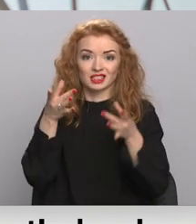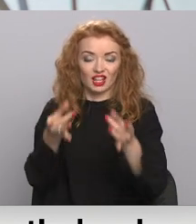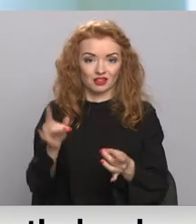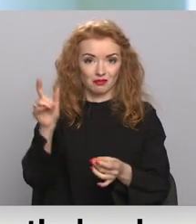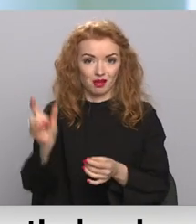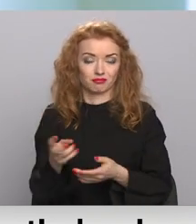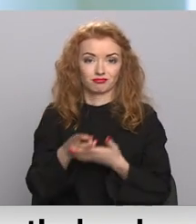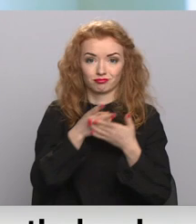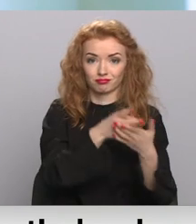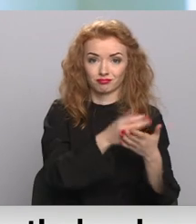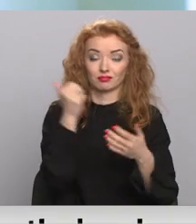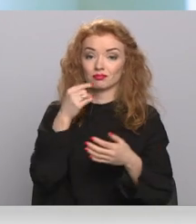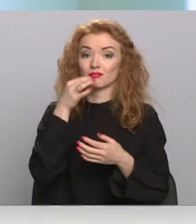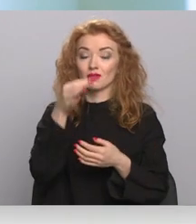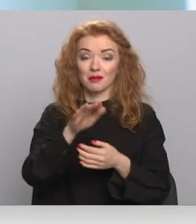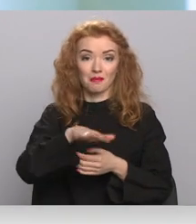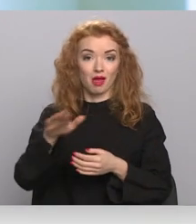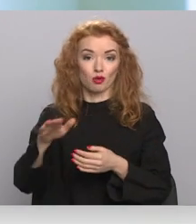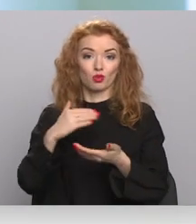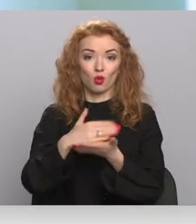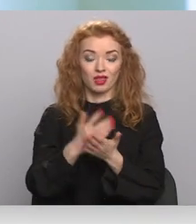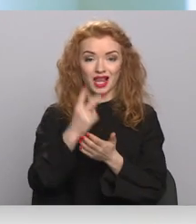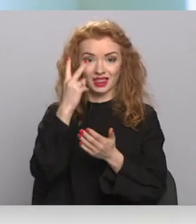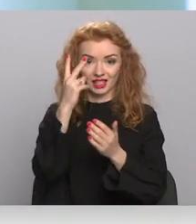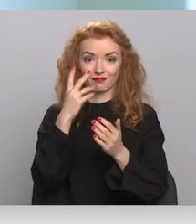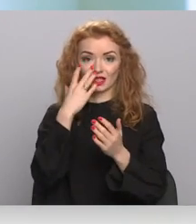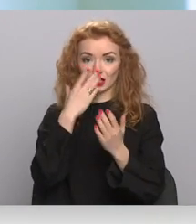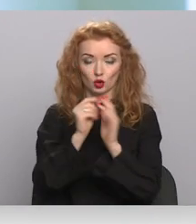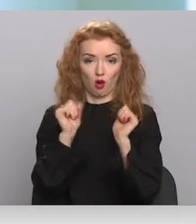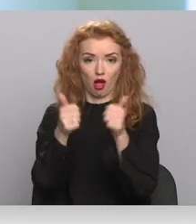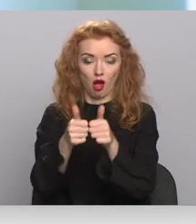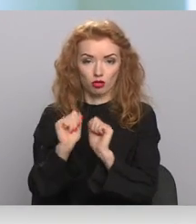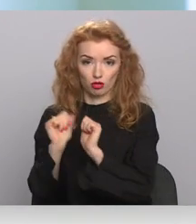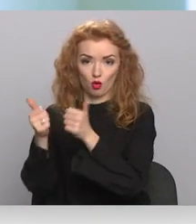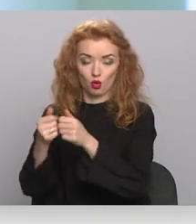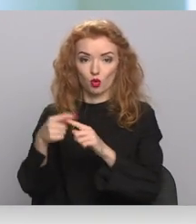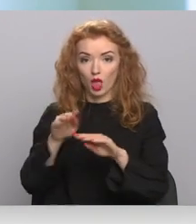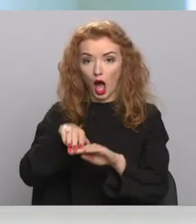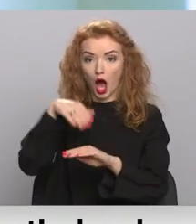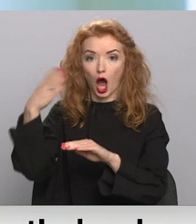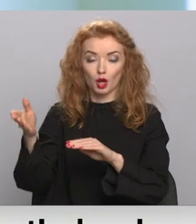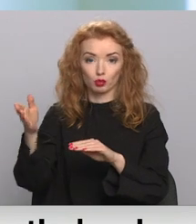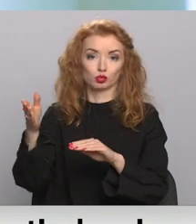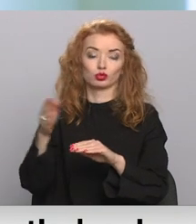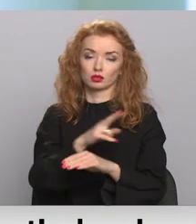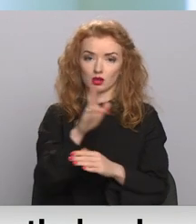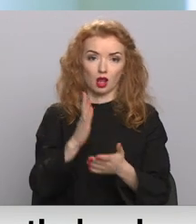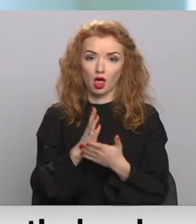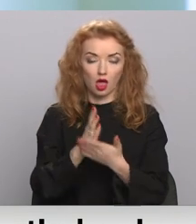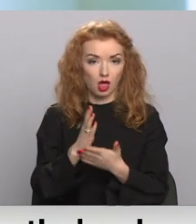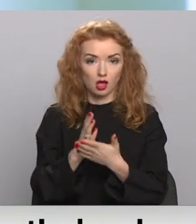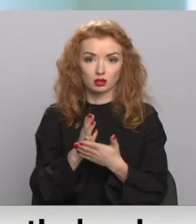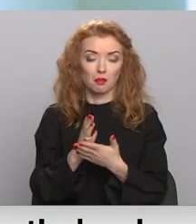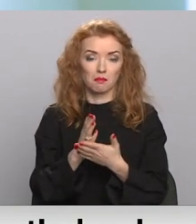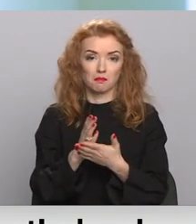bērns. Bērnu nodaļā ir divi izolatori, nu mēs ārpus šo izolatoru robežām pagaidām